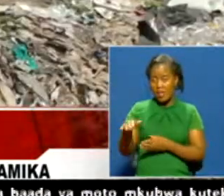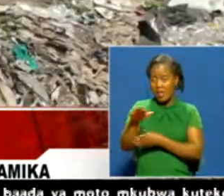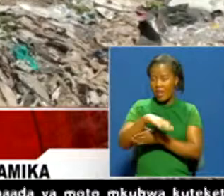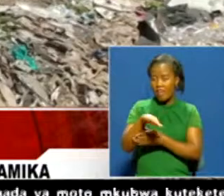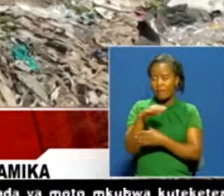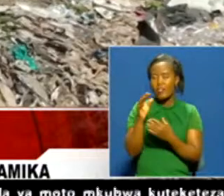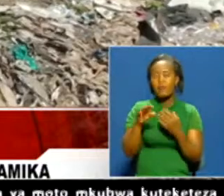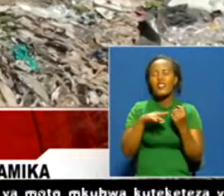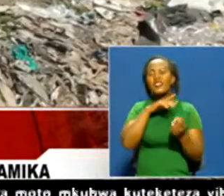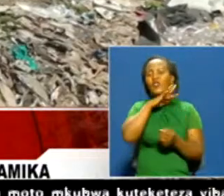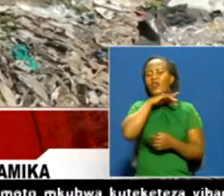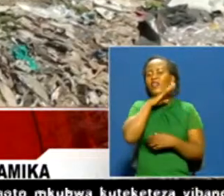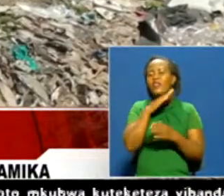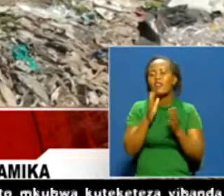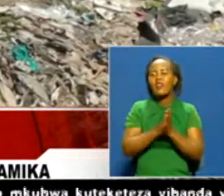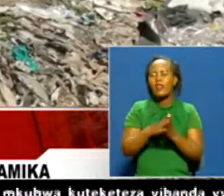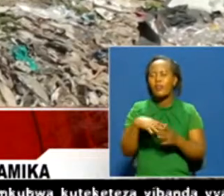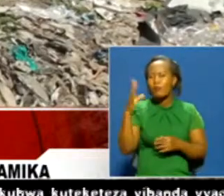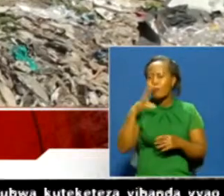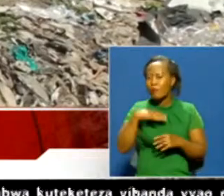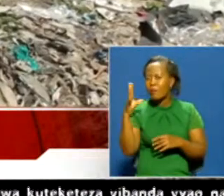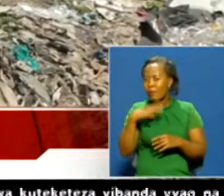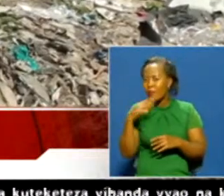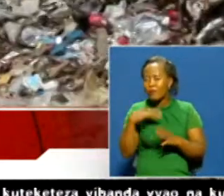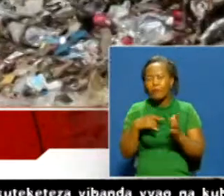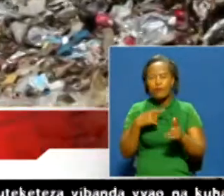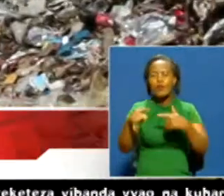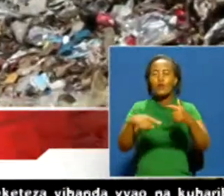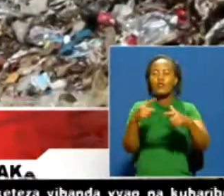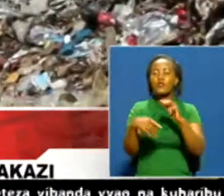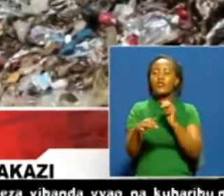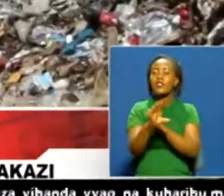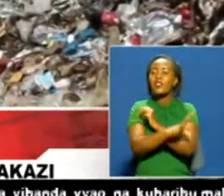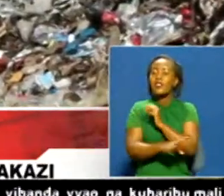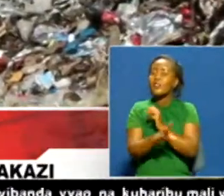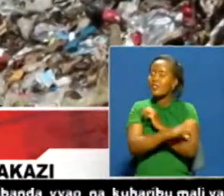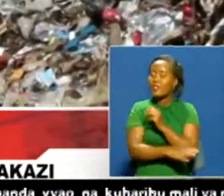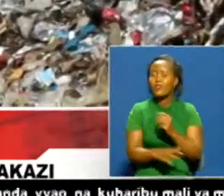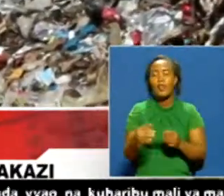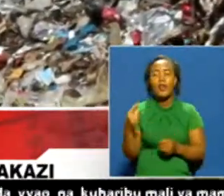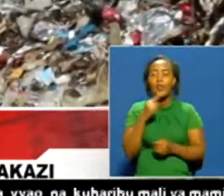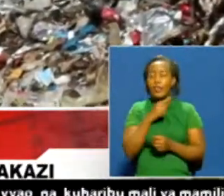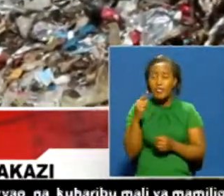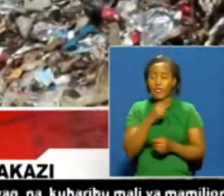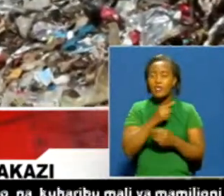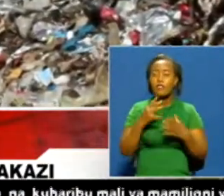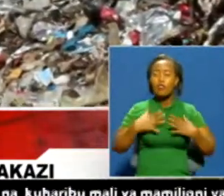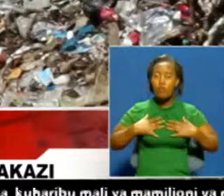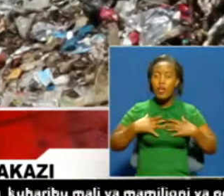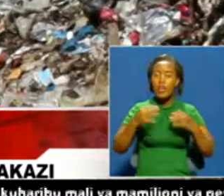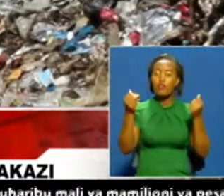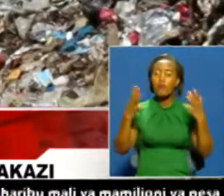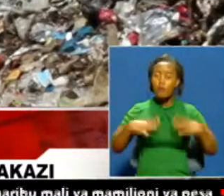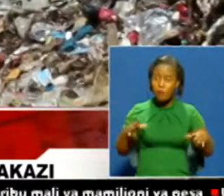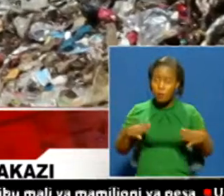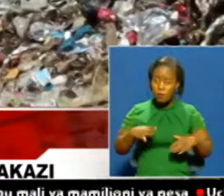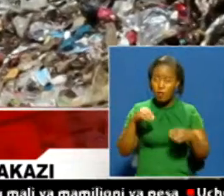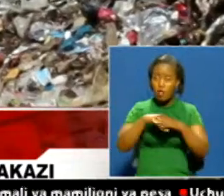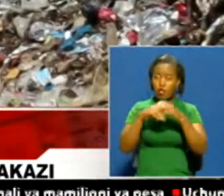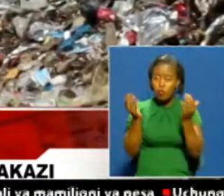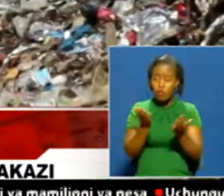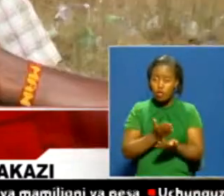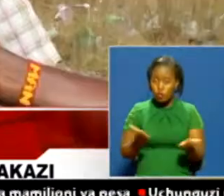na hewa yenye moshi vinavyotokana katika eneo hili vinatishia afya wakazi wakiwemo wanafunzi katika shule hizi